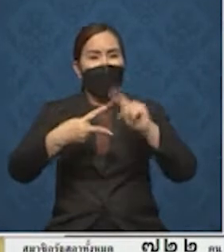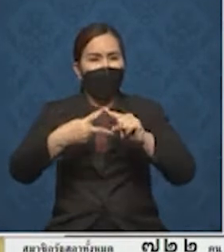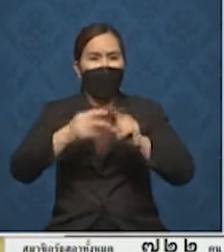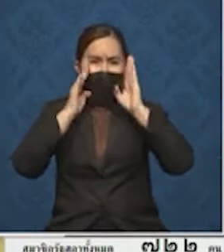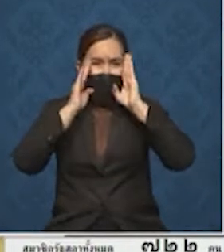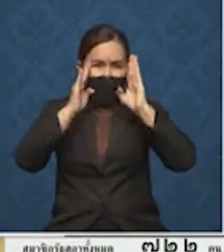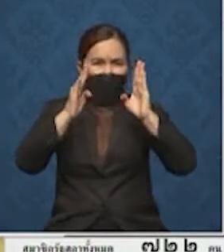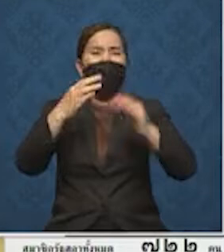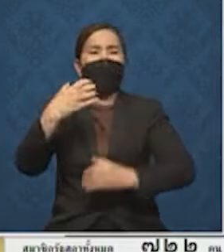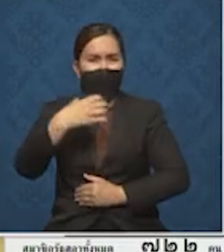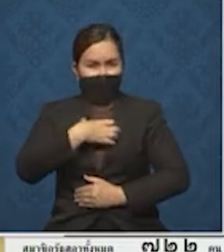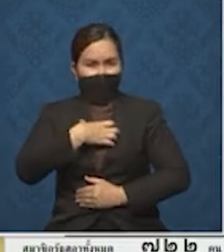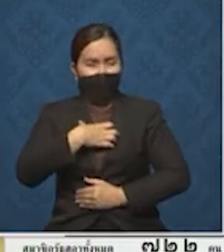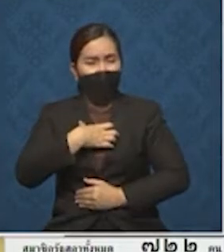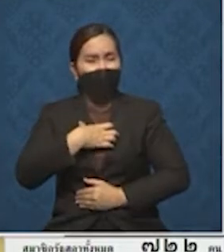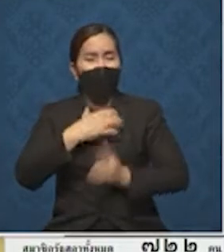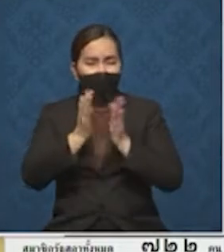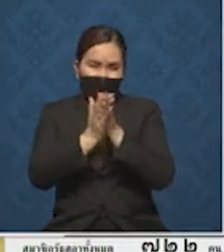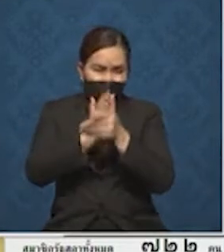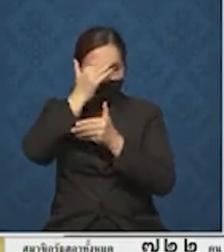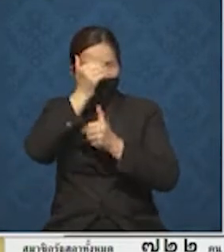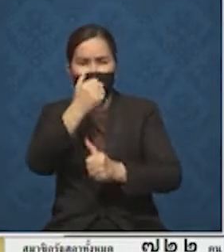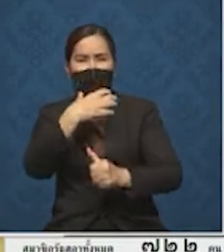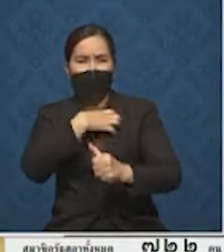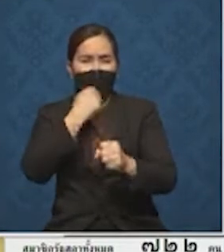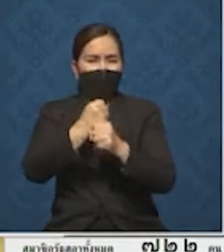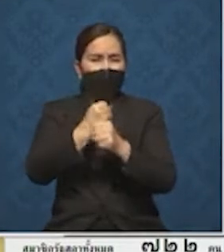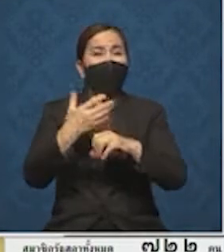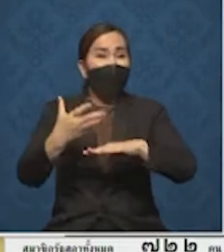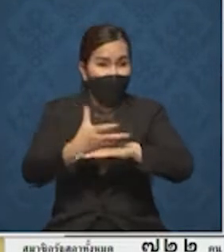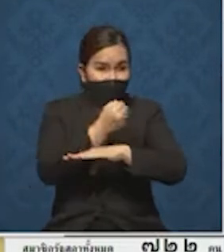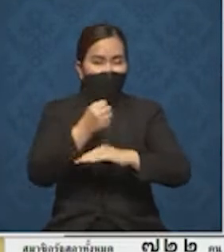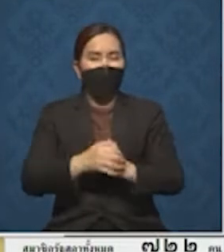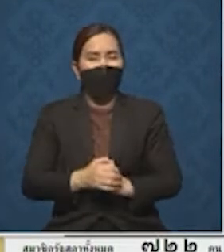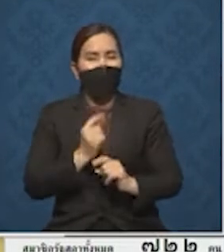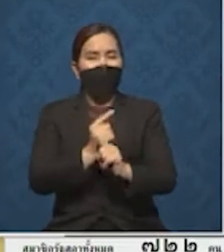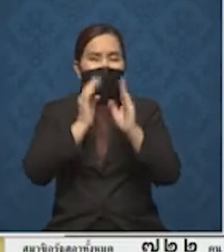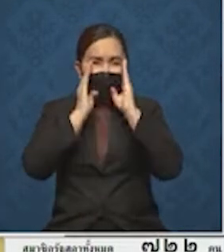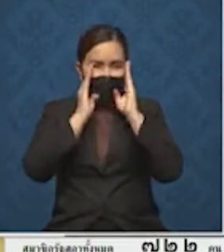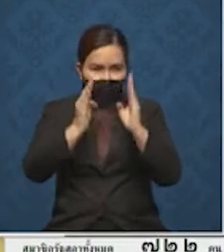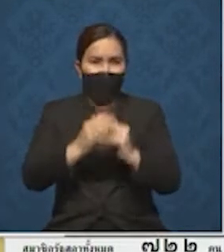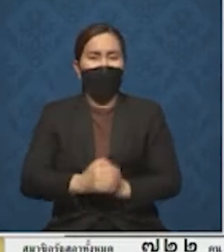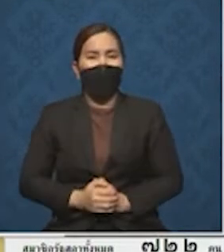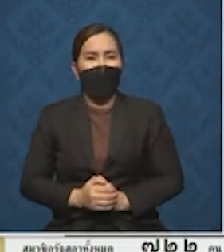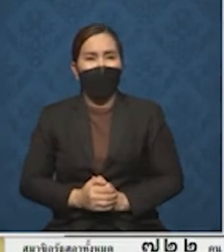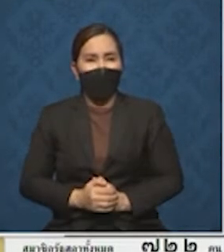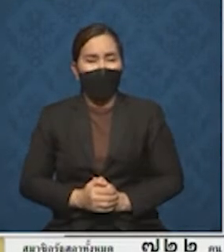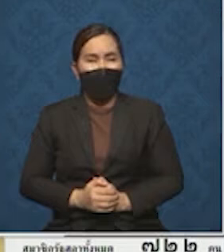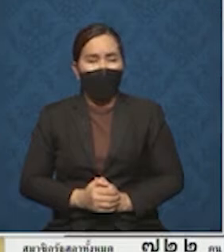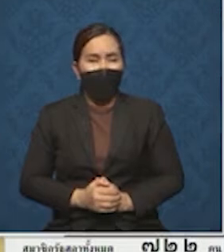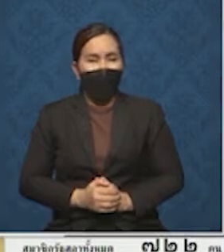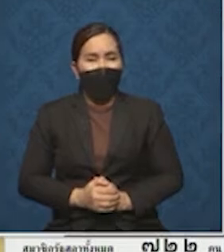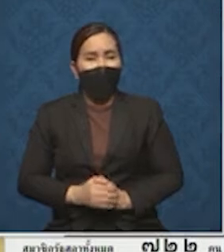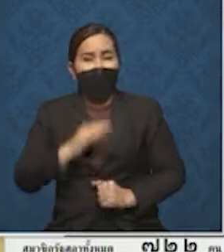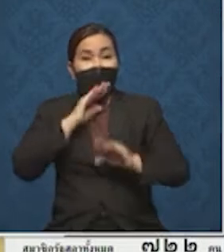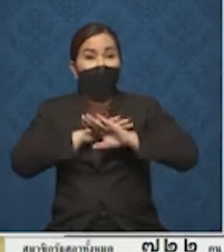ที่ยงใหญ่ของคนทจะมาทำงานทางกเมืองดังนั้นการยกเลิกมาต